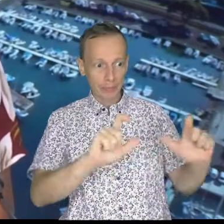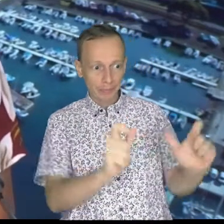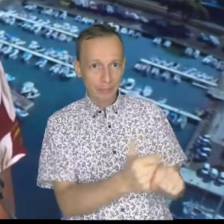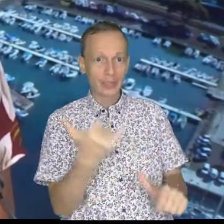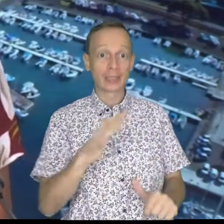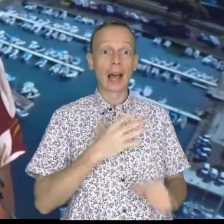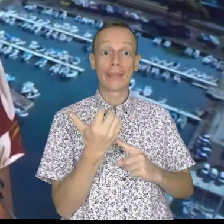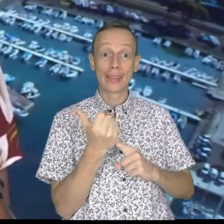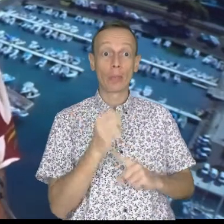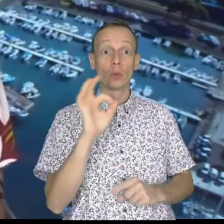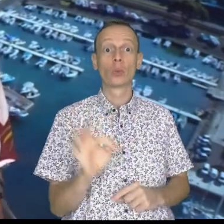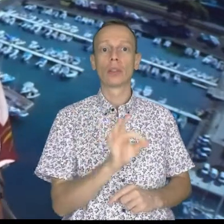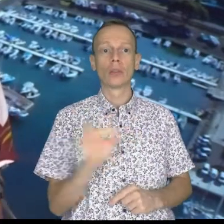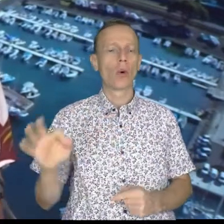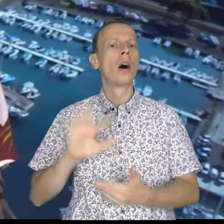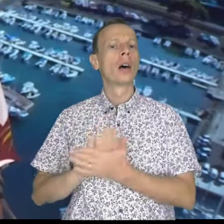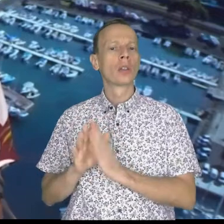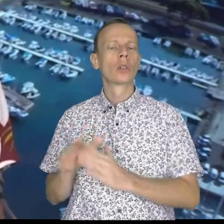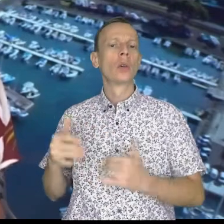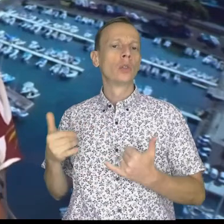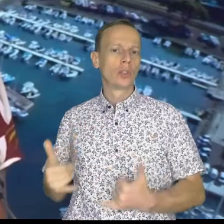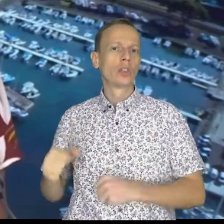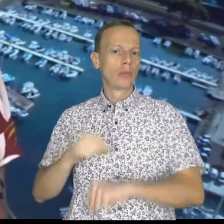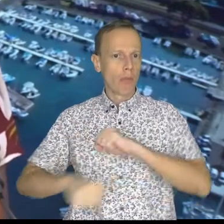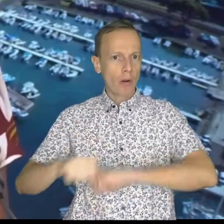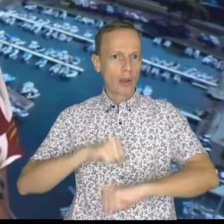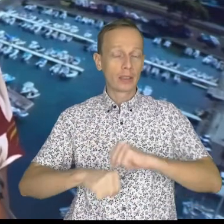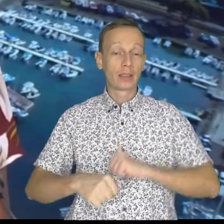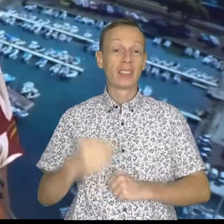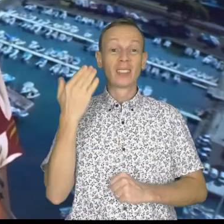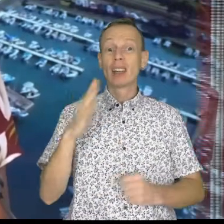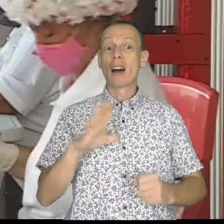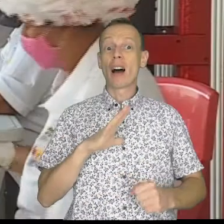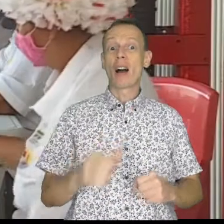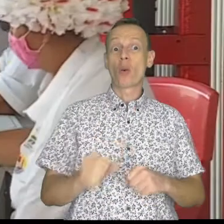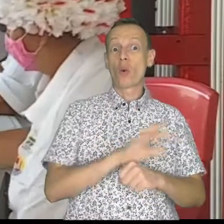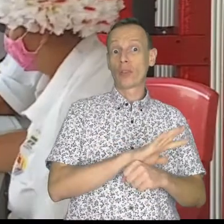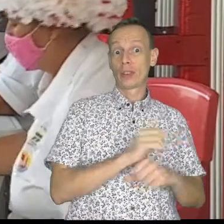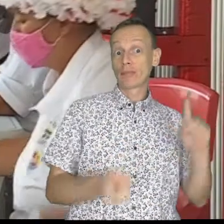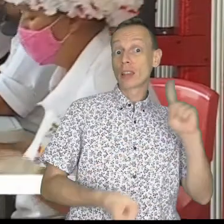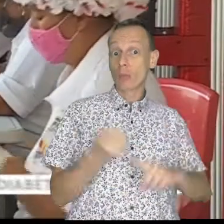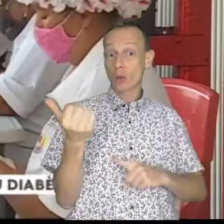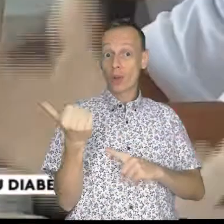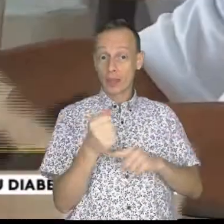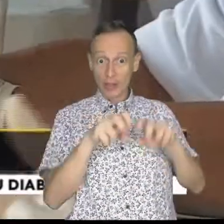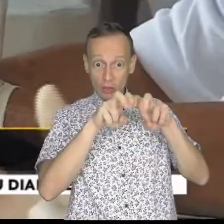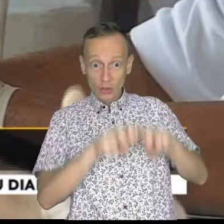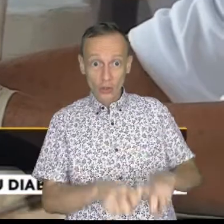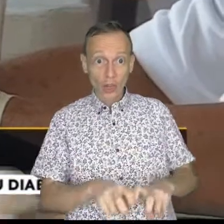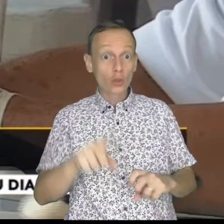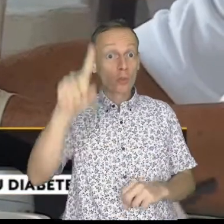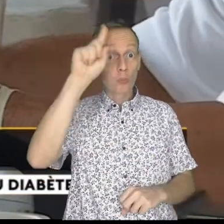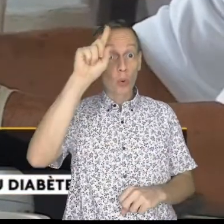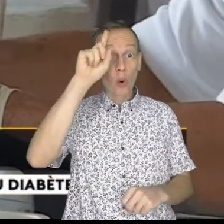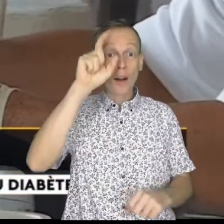par l'Association des diabétiques et obèses de Polynésie française. En période de crise sanitaire, le dépistage de la maladie du sucre n'a jamais